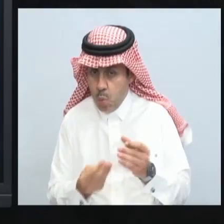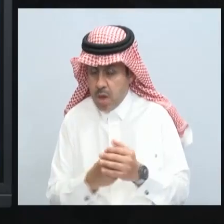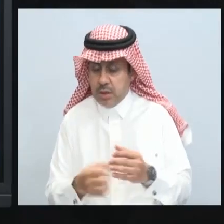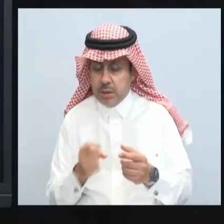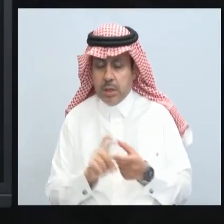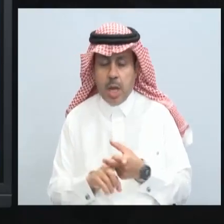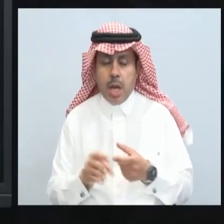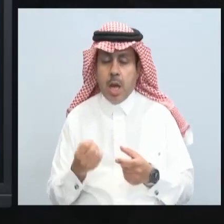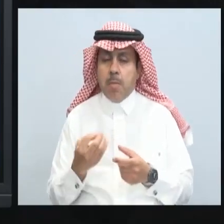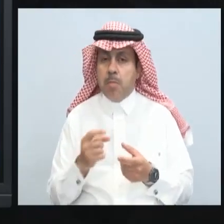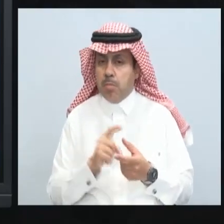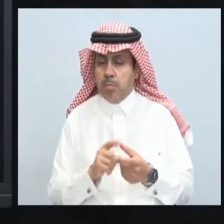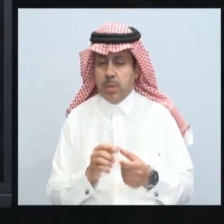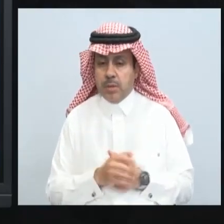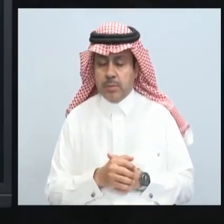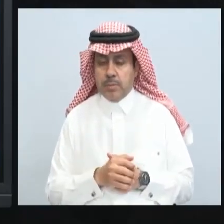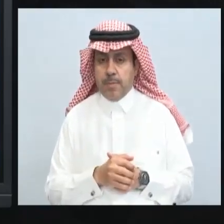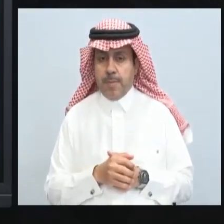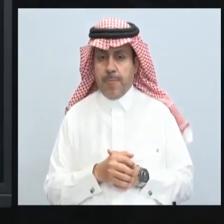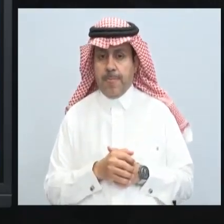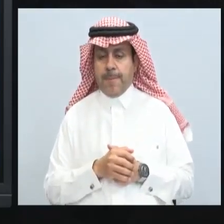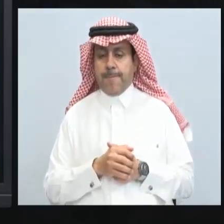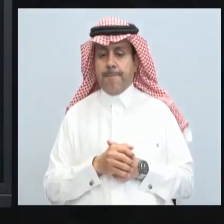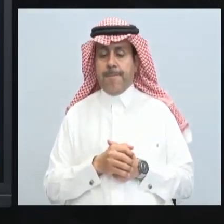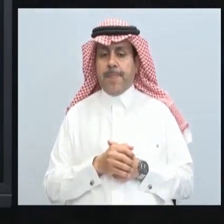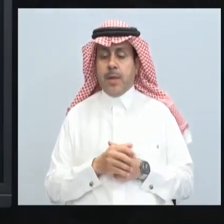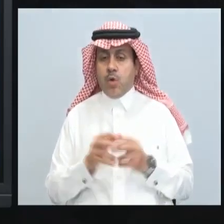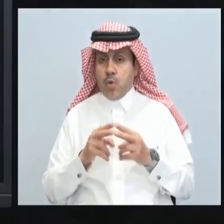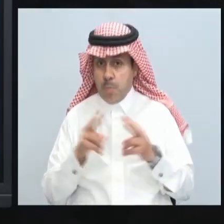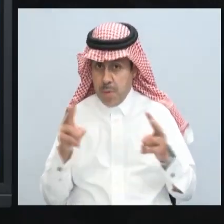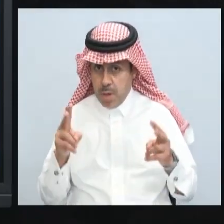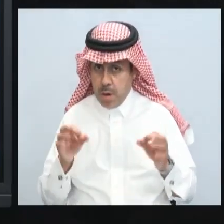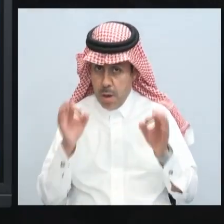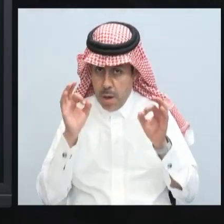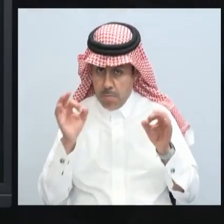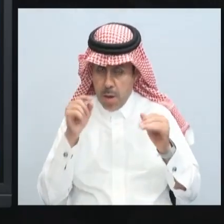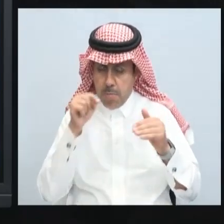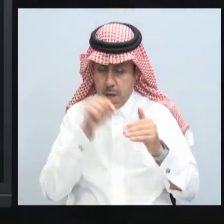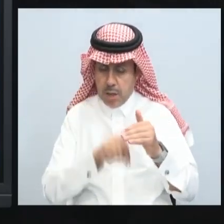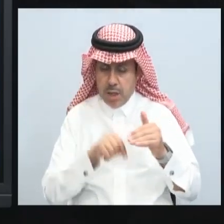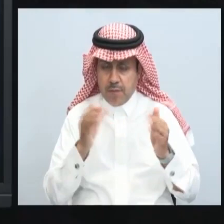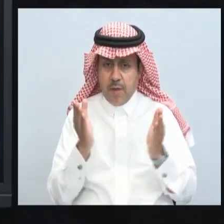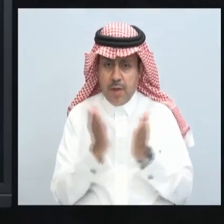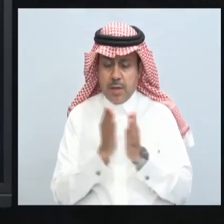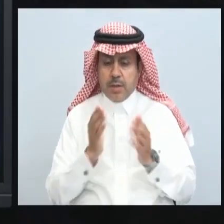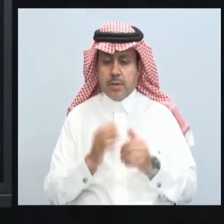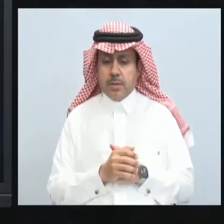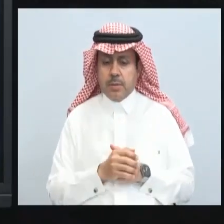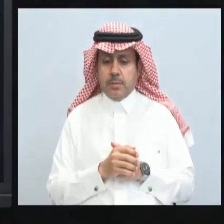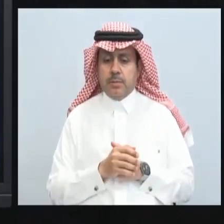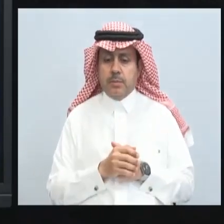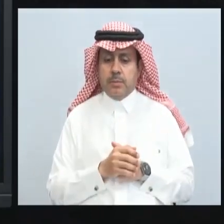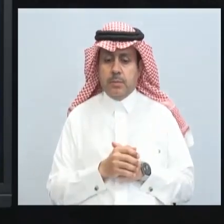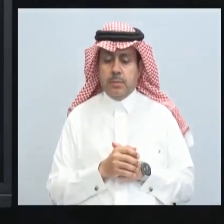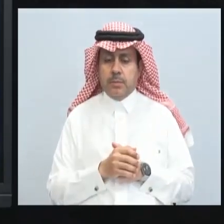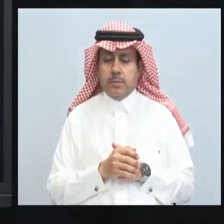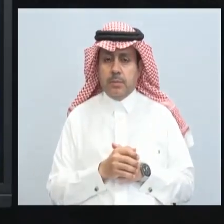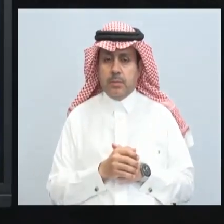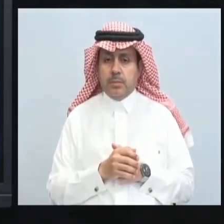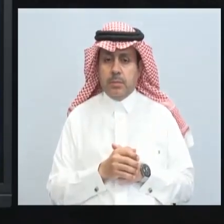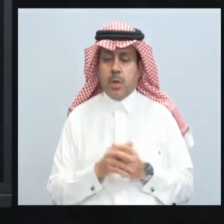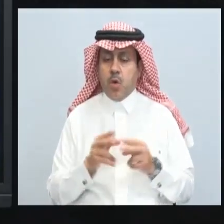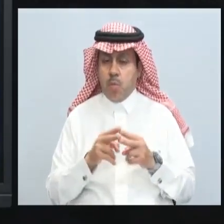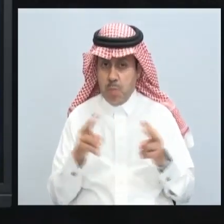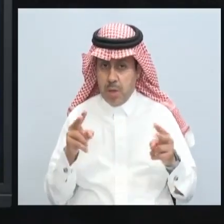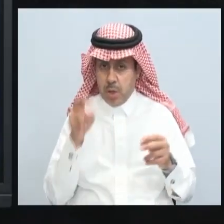هذين الدرسين ولكن قبل ذلك استعرض واياكم ابرز واهم الاهداف المرسومه لهذين الدرسين فكونوا